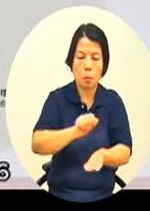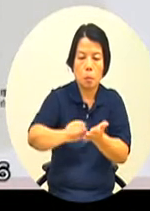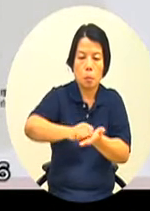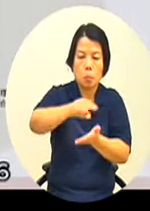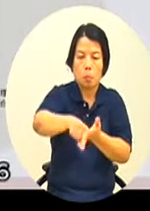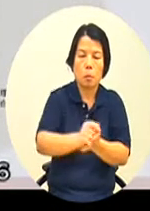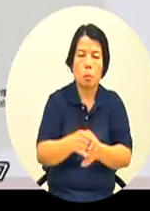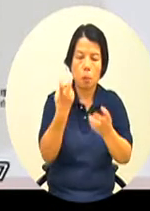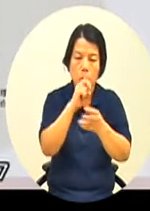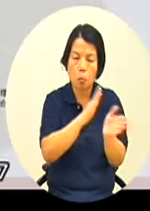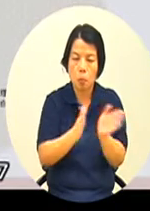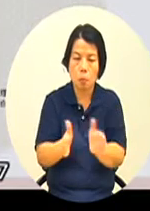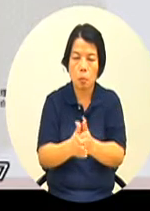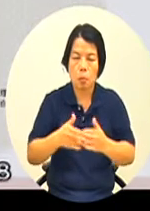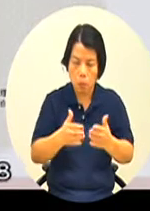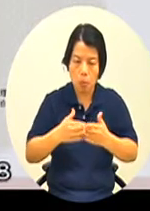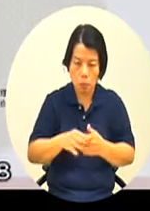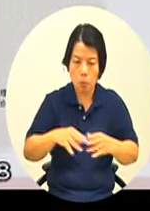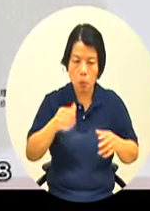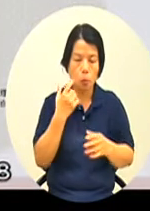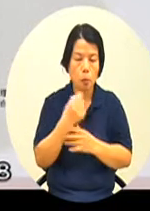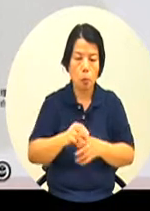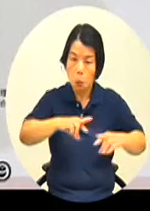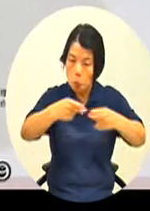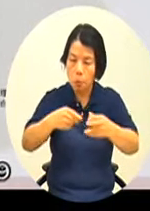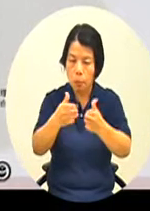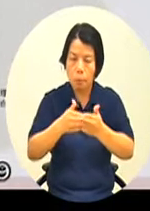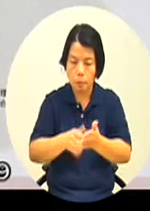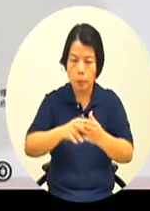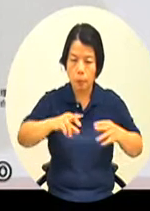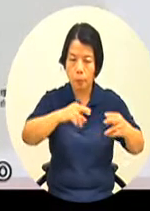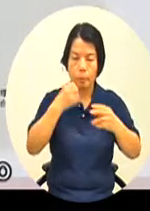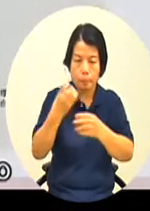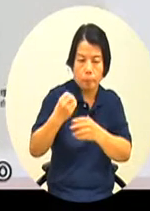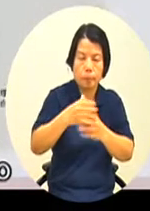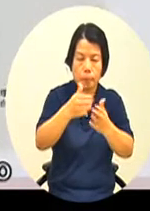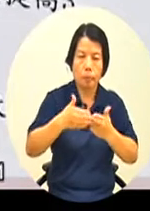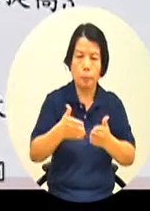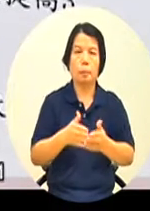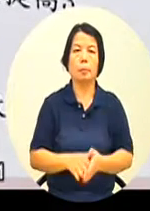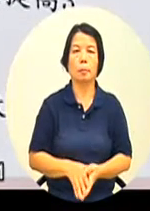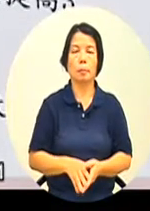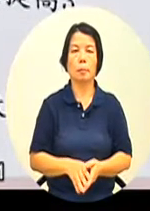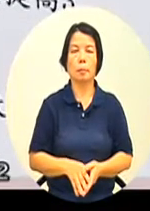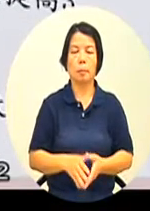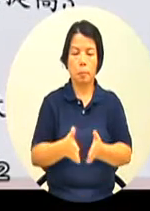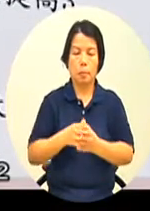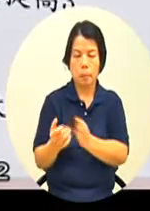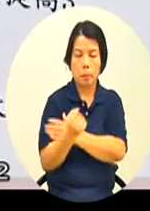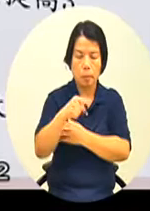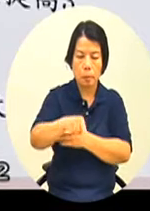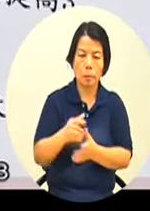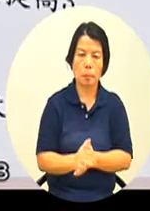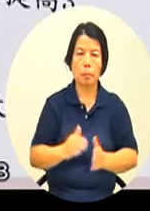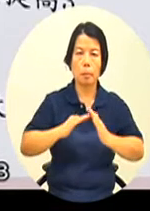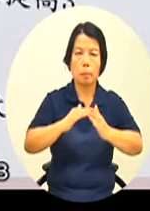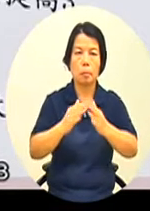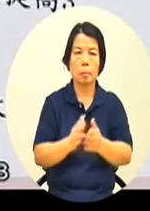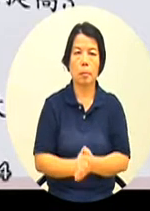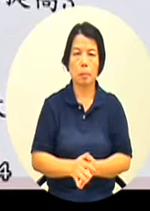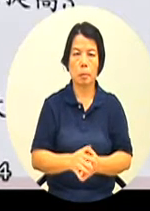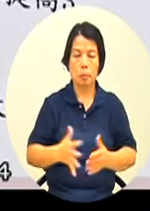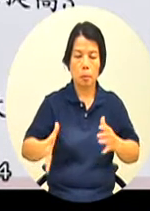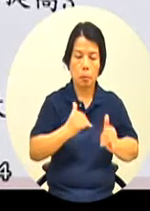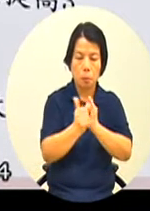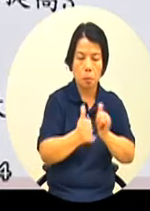工程进度，以利安排查核行程。 我们也积极督办前民督工的通